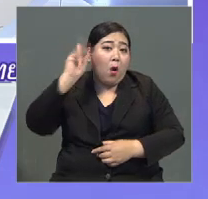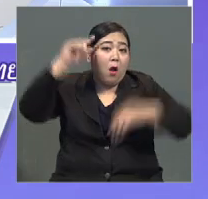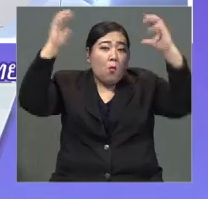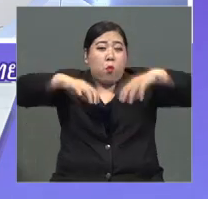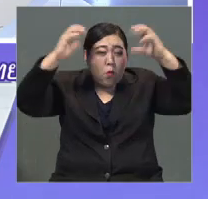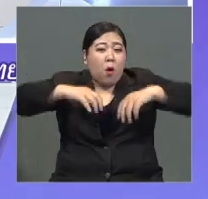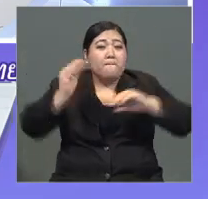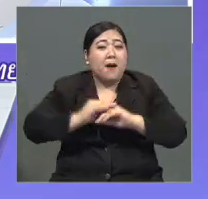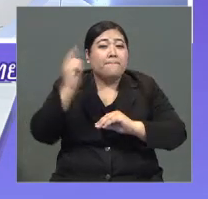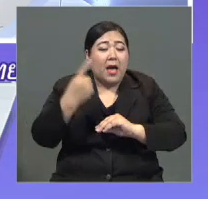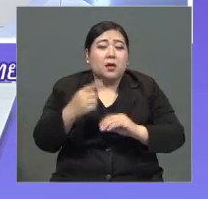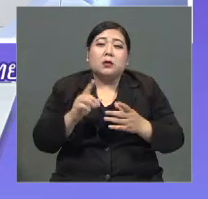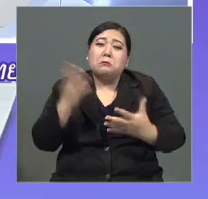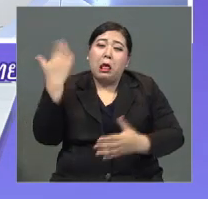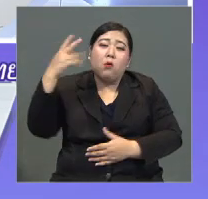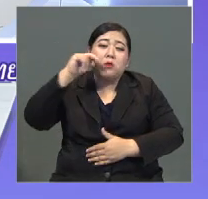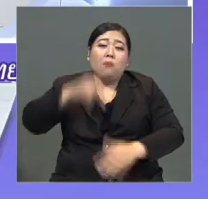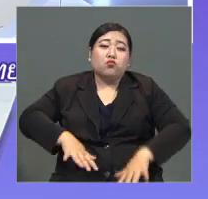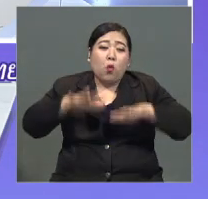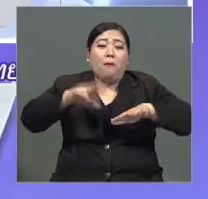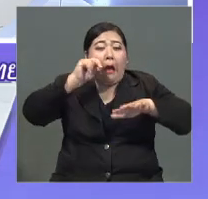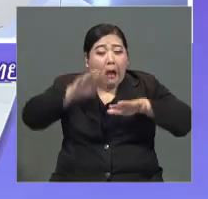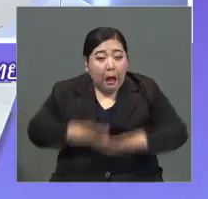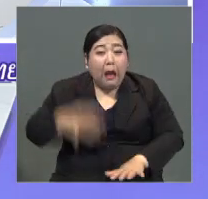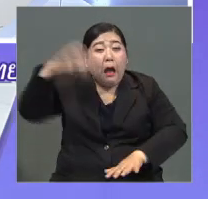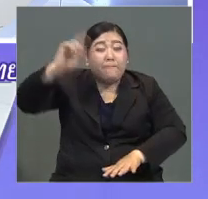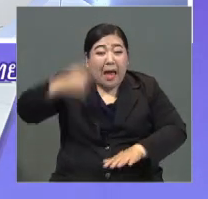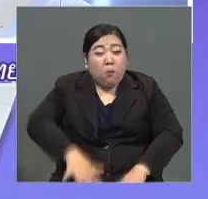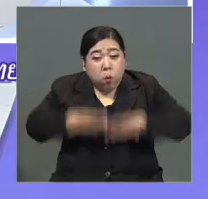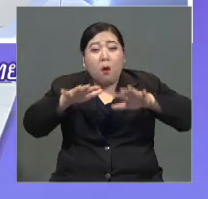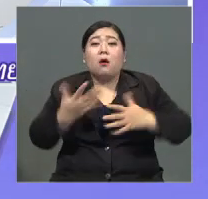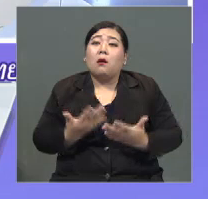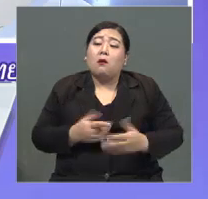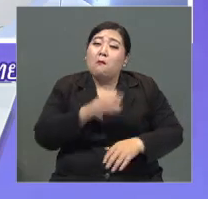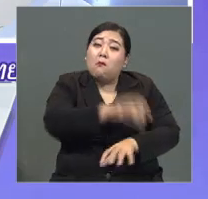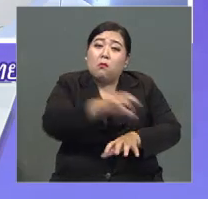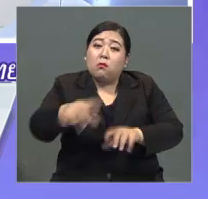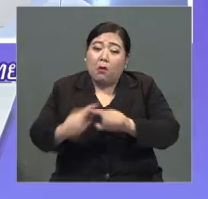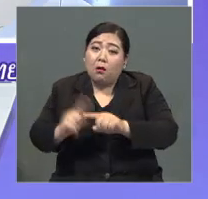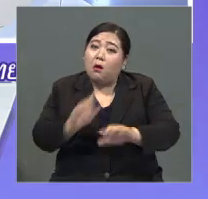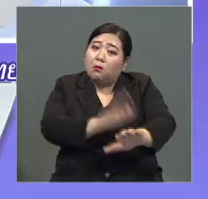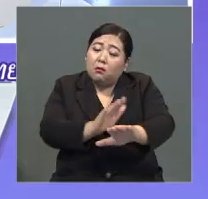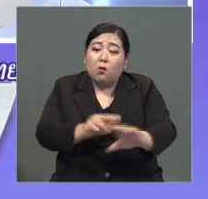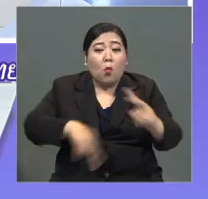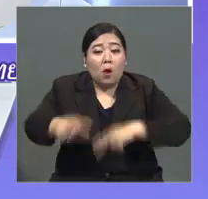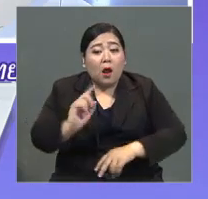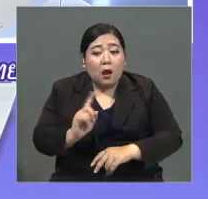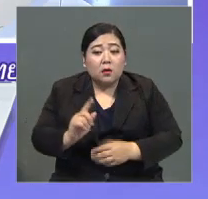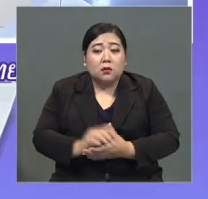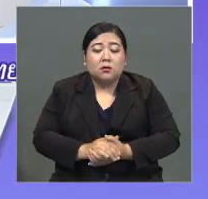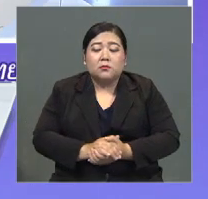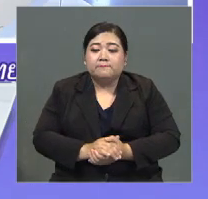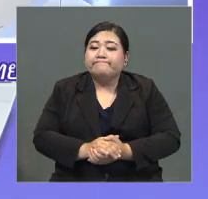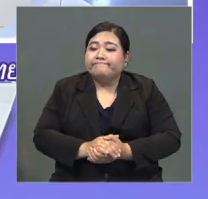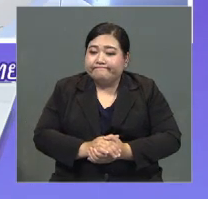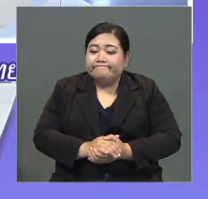ตกเพิ่มในพ้นที่ที่มีพื้นที่ประสบภัย หลงจากนี้ ต่ละหนวยงานเขาต้ไปเตือนหอวาเฝ้าระวงยไต่อค่คือต้องขอยัดเี่ว่เรา